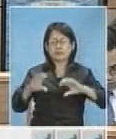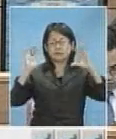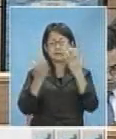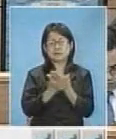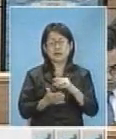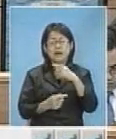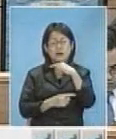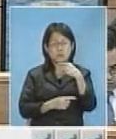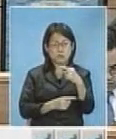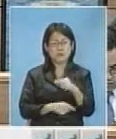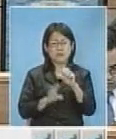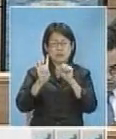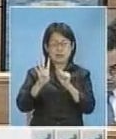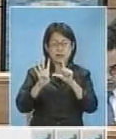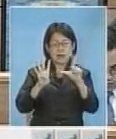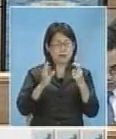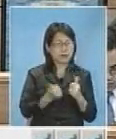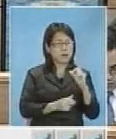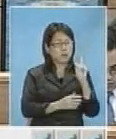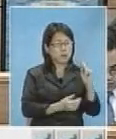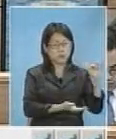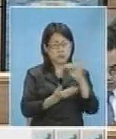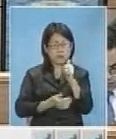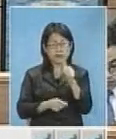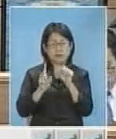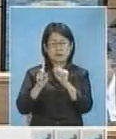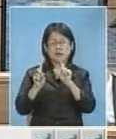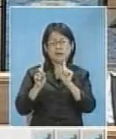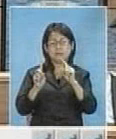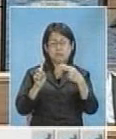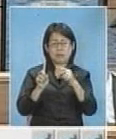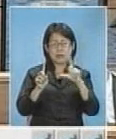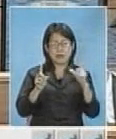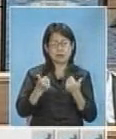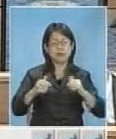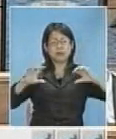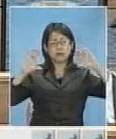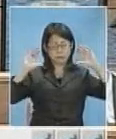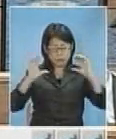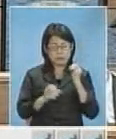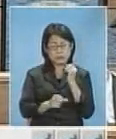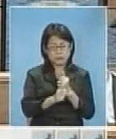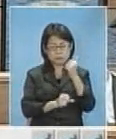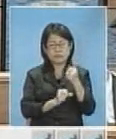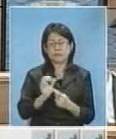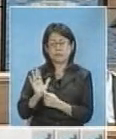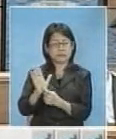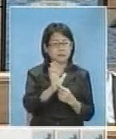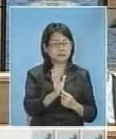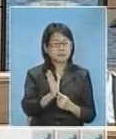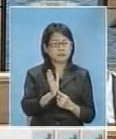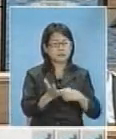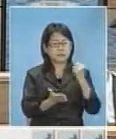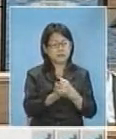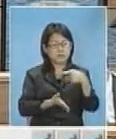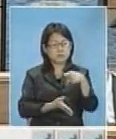ยังมีเพดานเหลือให้กู้อีกถึง 110,000 ล้านบาทซึ่งรัฐบาลสามารถที่จะนำเสนอเป็นพระราชบัญญัติงบ